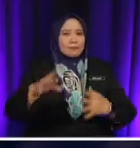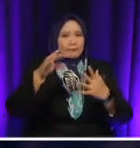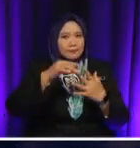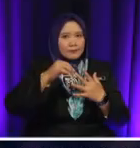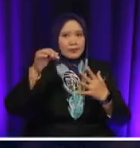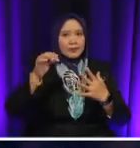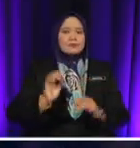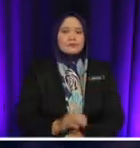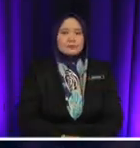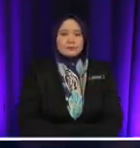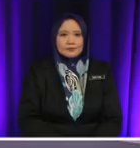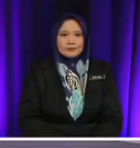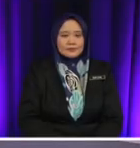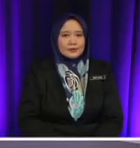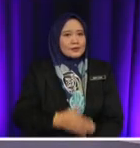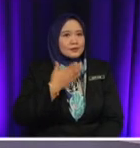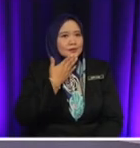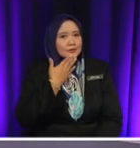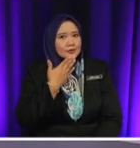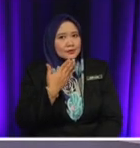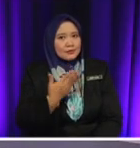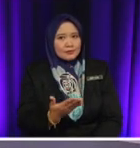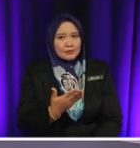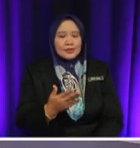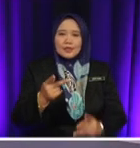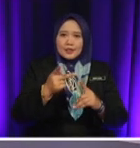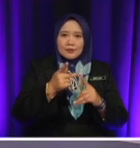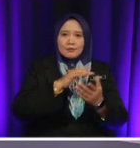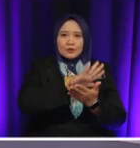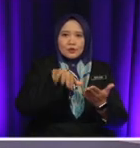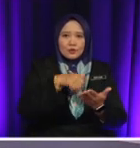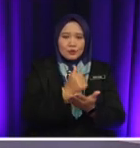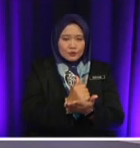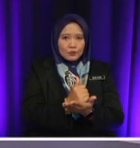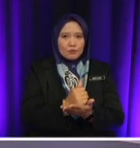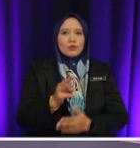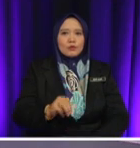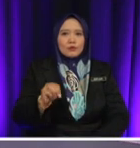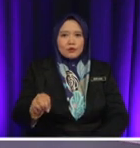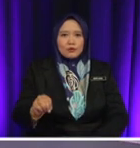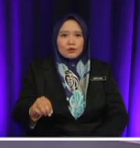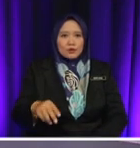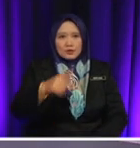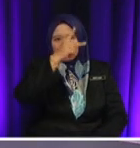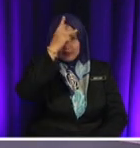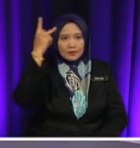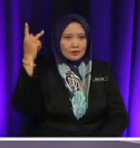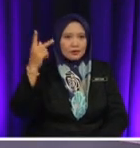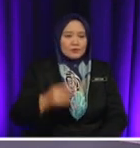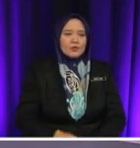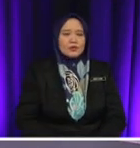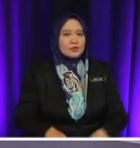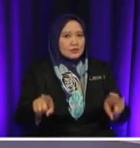R Terima kasih juga kepada semua murid-murid di rumah kerana